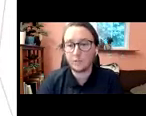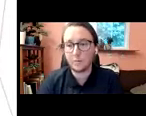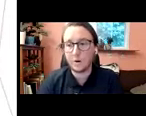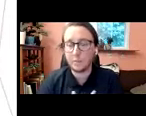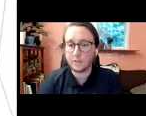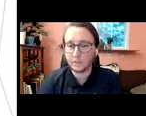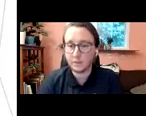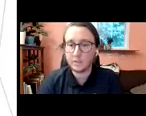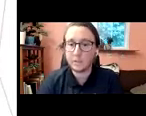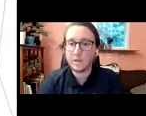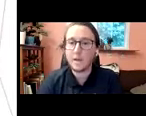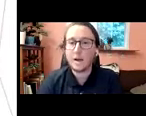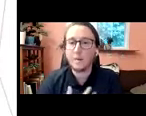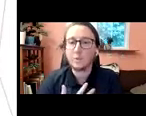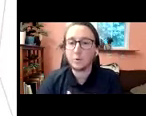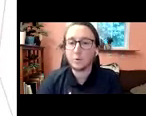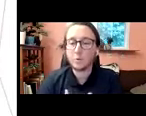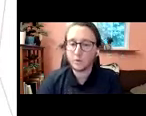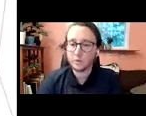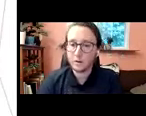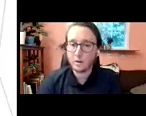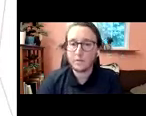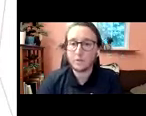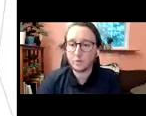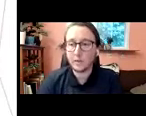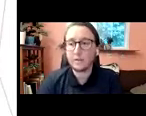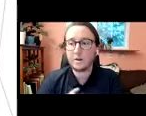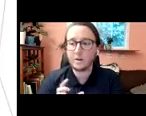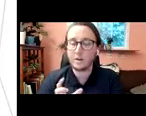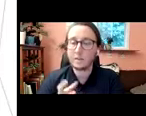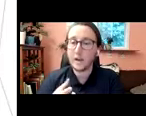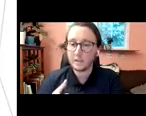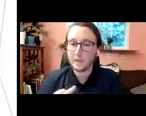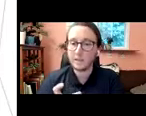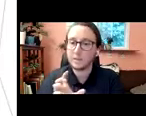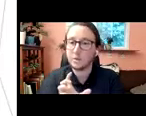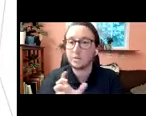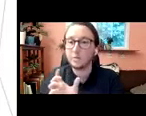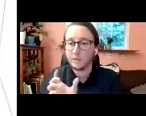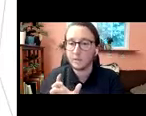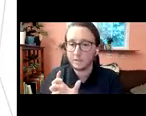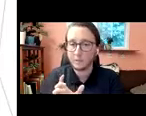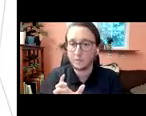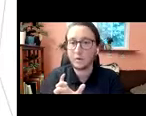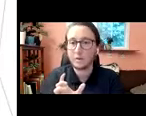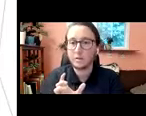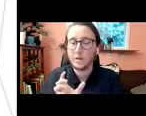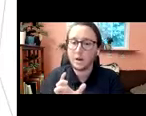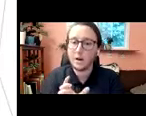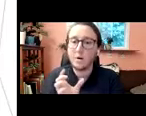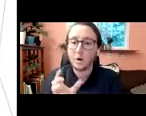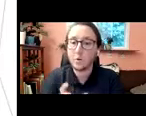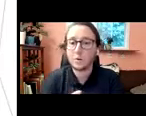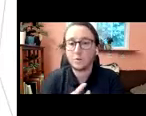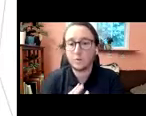Je vais me concentrer sur les résultats des citations de participants. Vous voyez ici sur